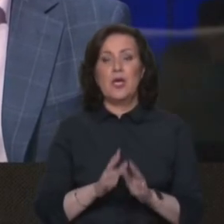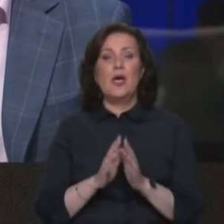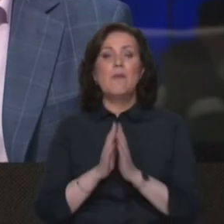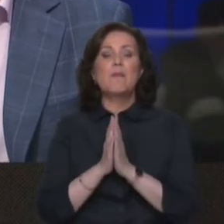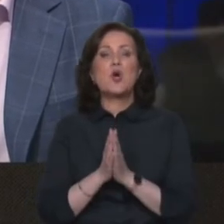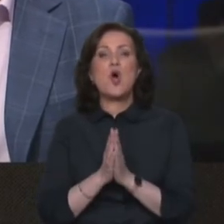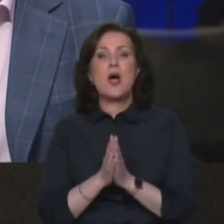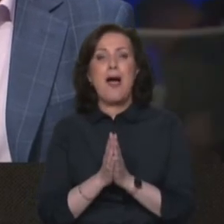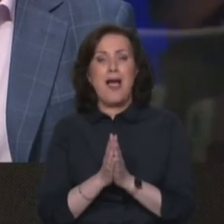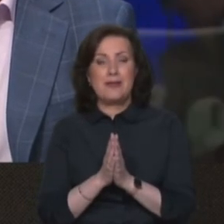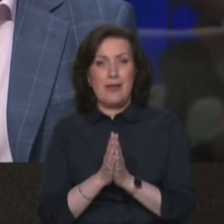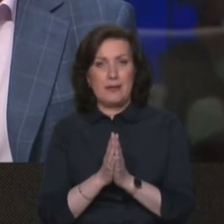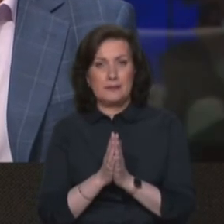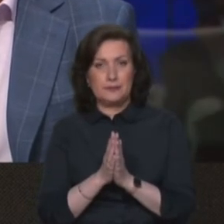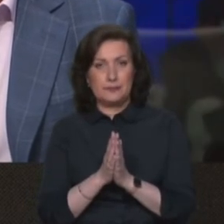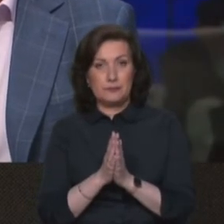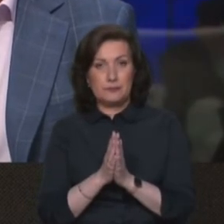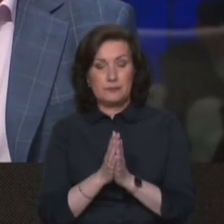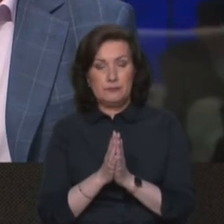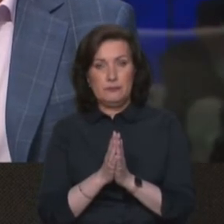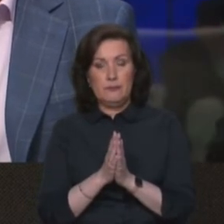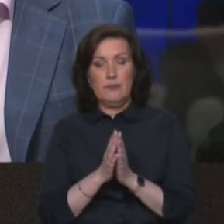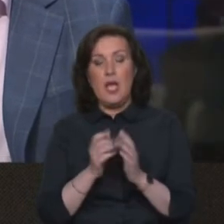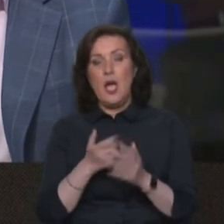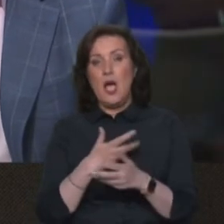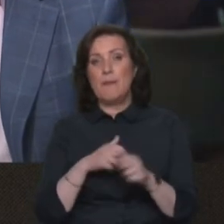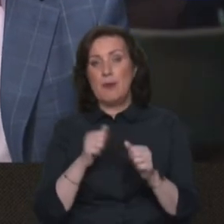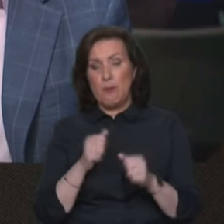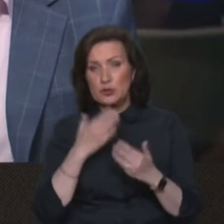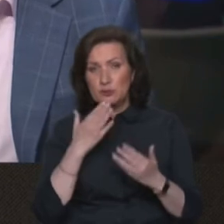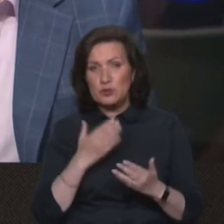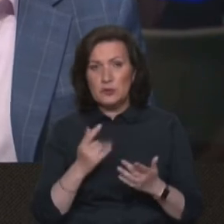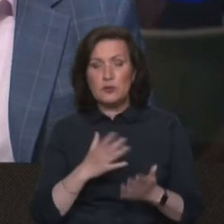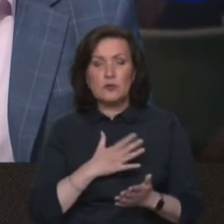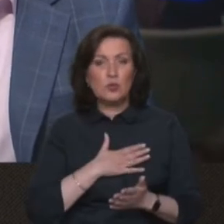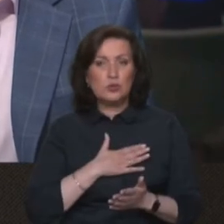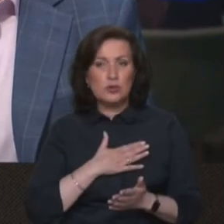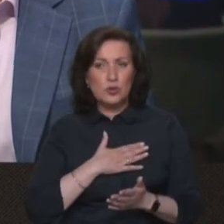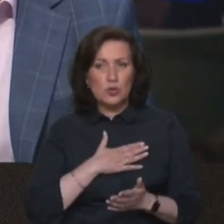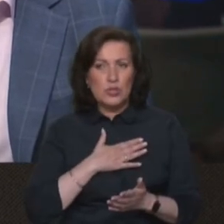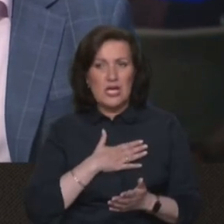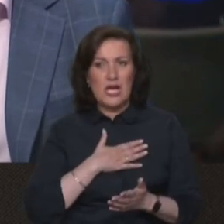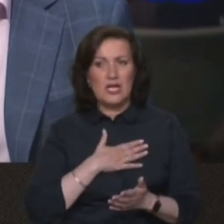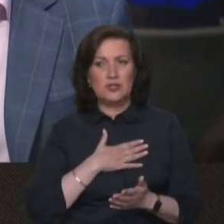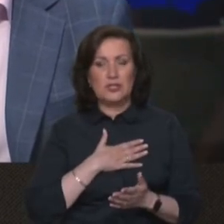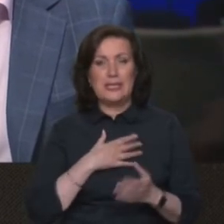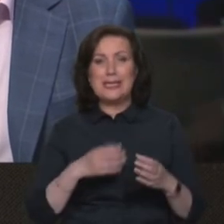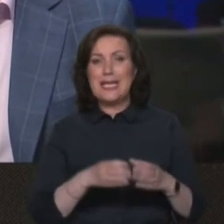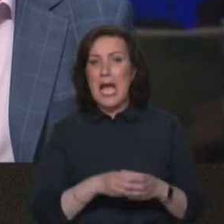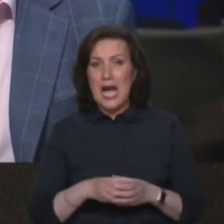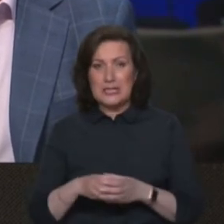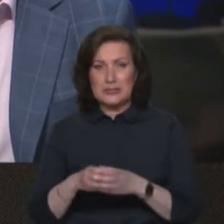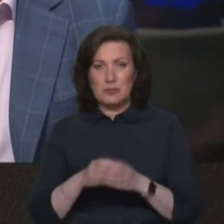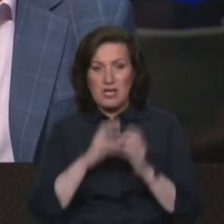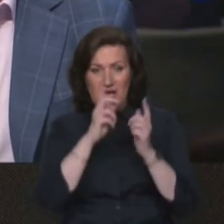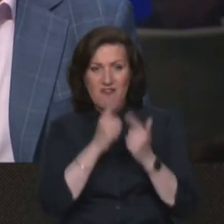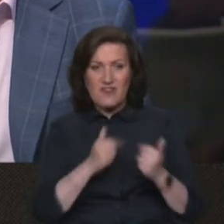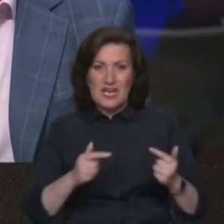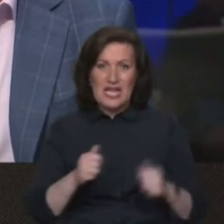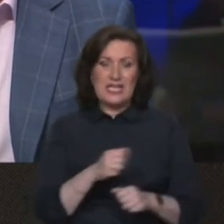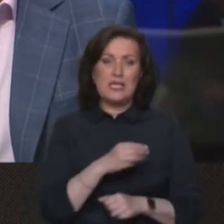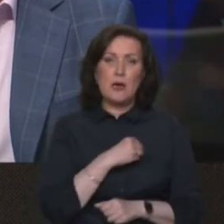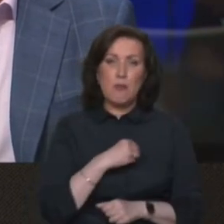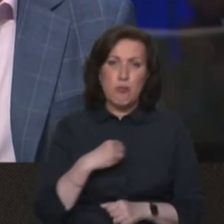прохання. А втім, ми можемо звернутися до нашої діаспори у країнах, як